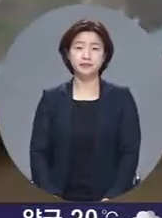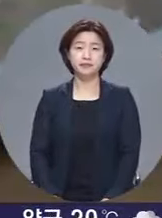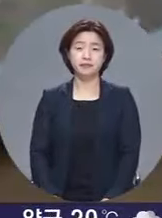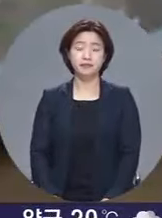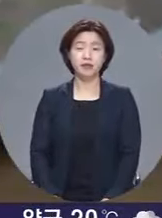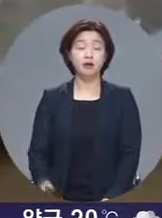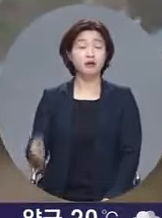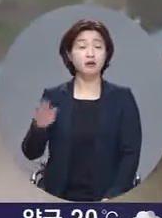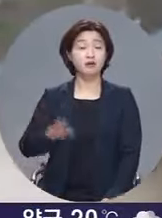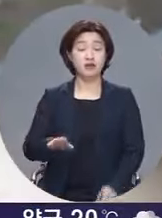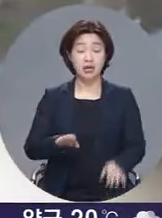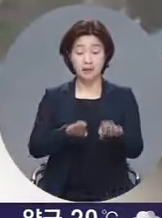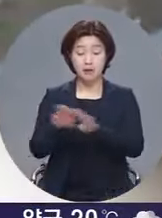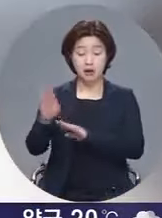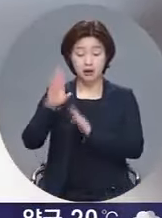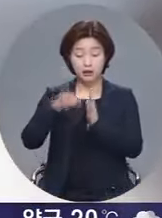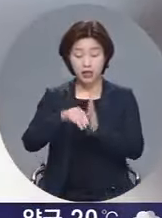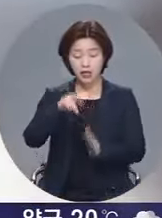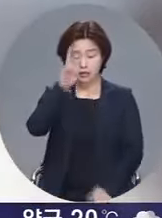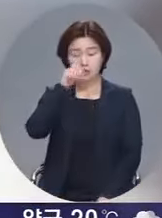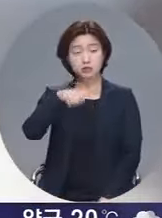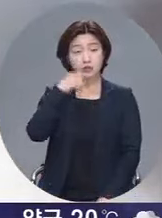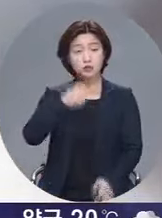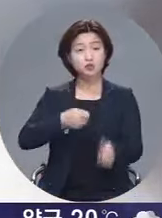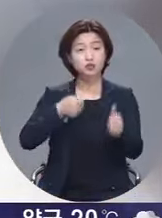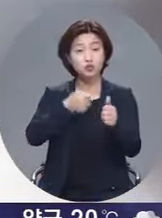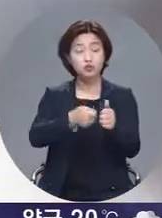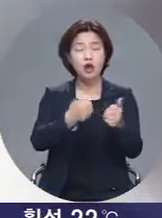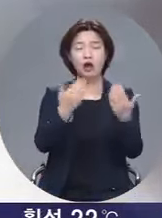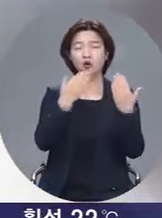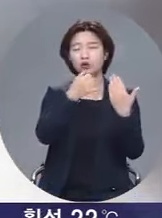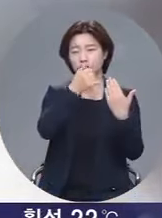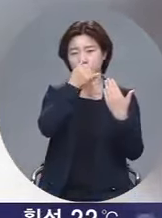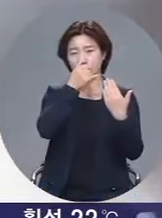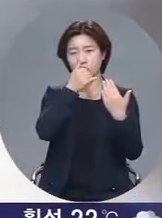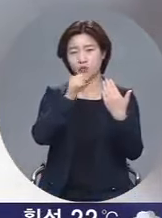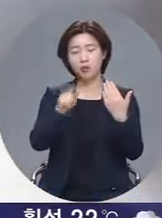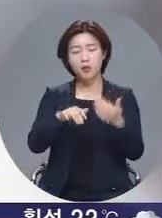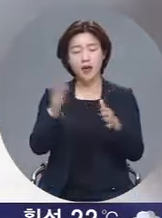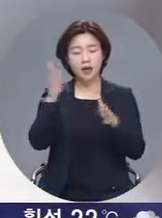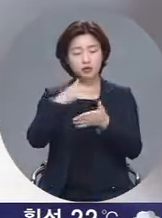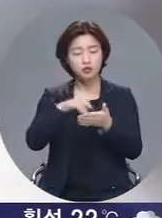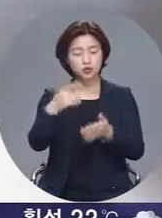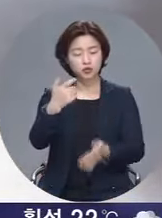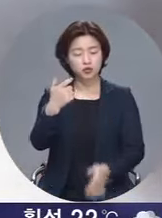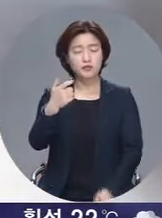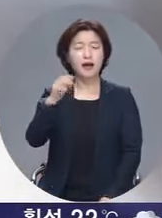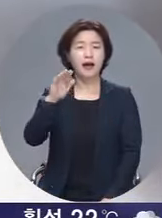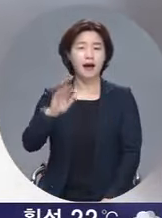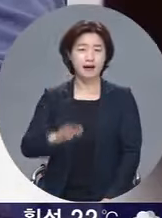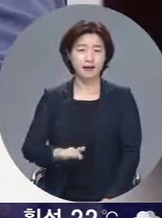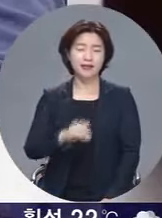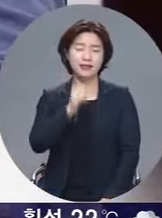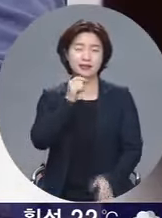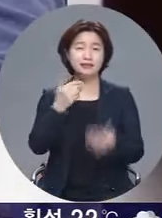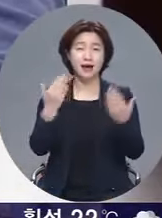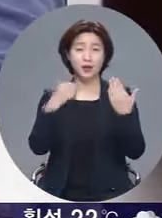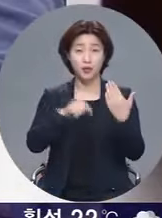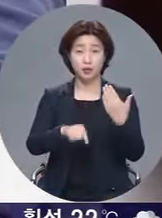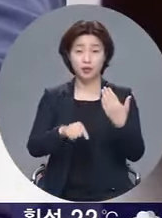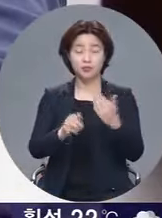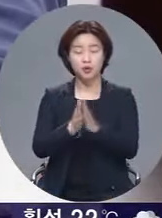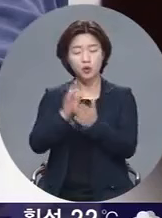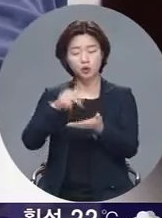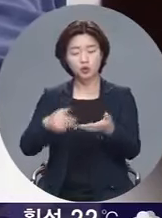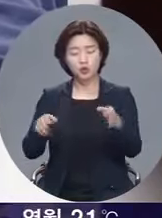점심 식사를 주는 학교도 있습니다. 대부분 전교생 60명 이하 작은 학교입니다. 도서관 캠프 등 별도